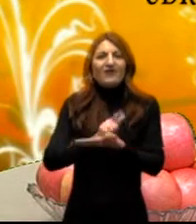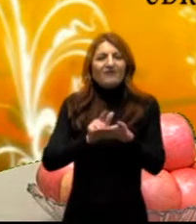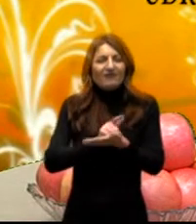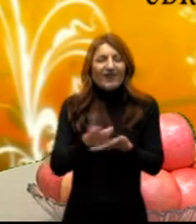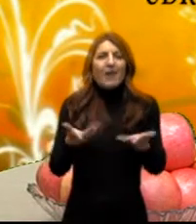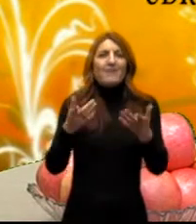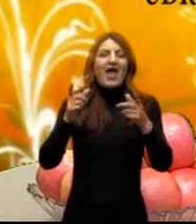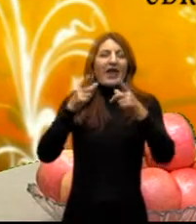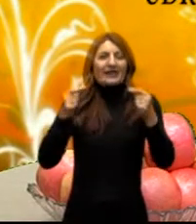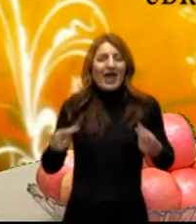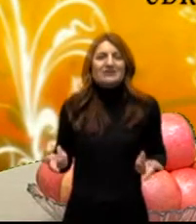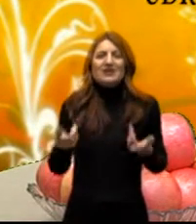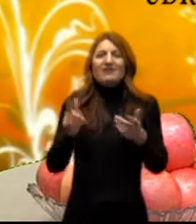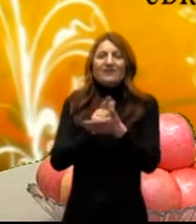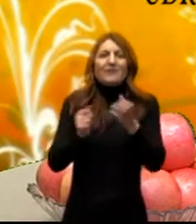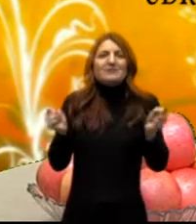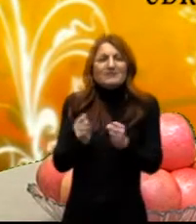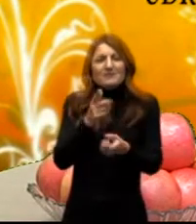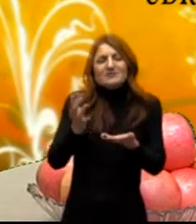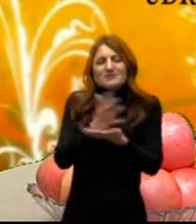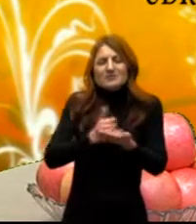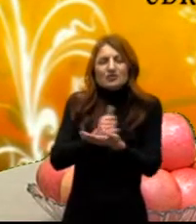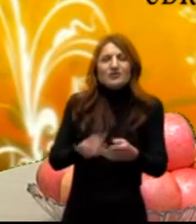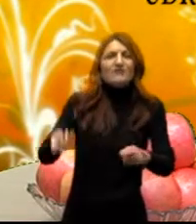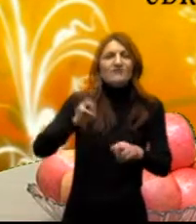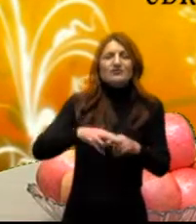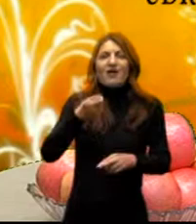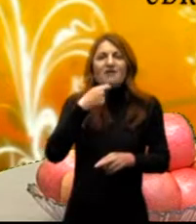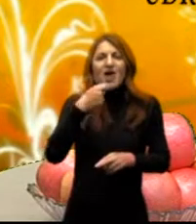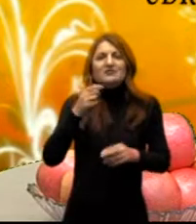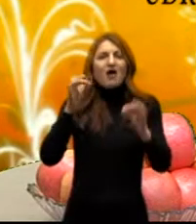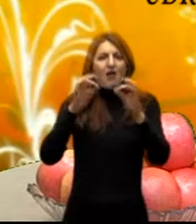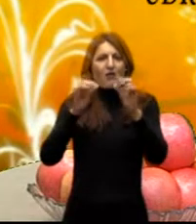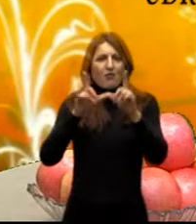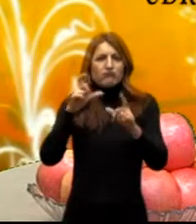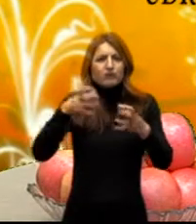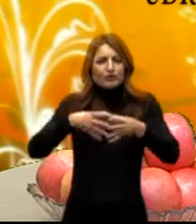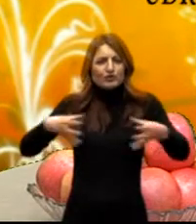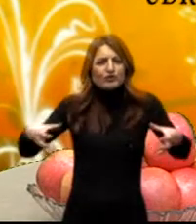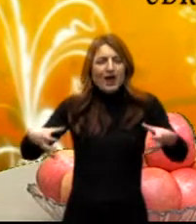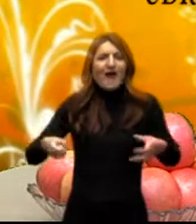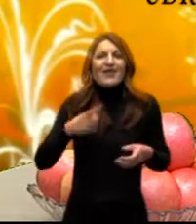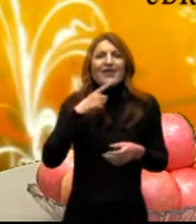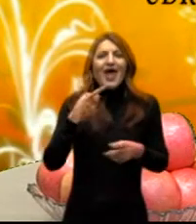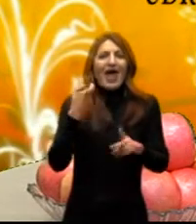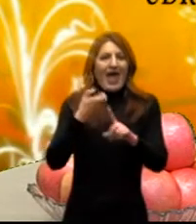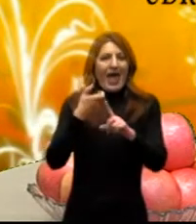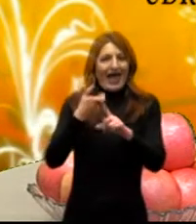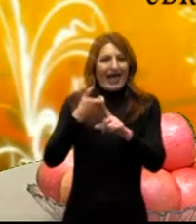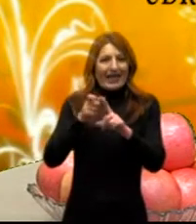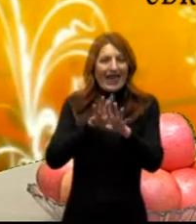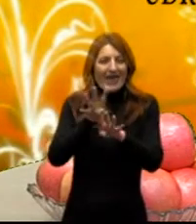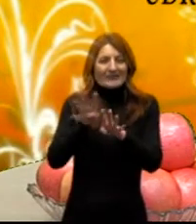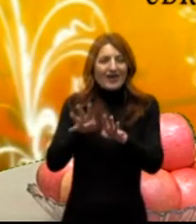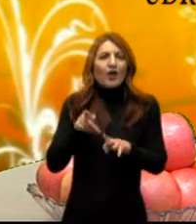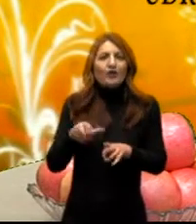zimu, da jedete što više buće i da jedete što više kestena. To je jedna ravnoteža u organizmu koja vam zaista